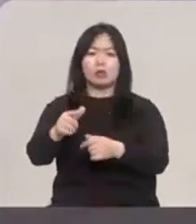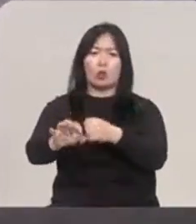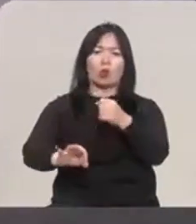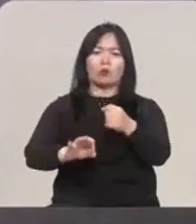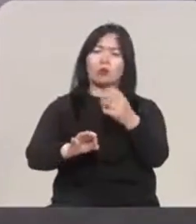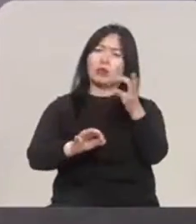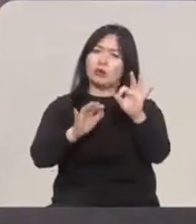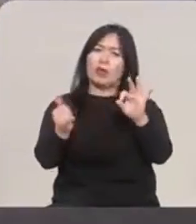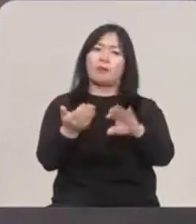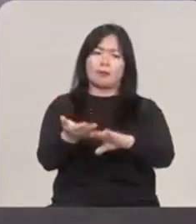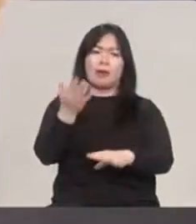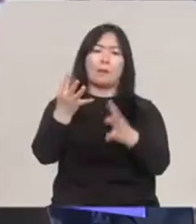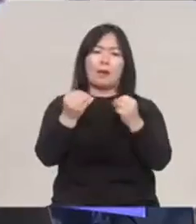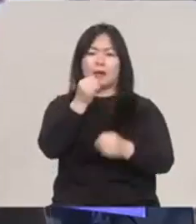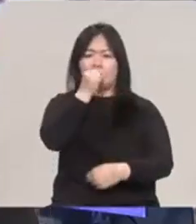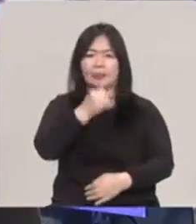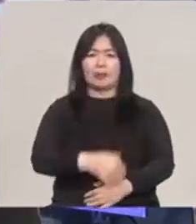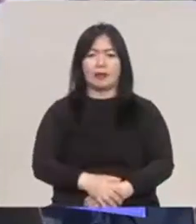넘게 배출됐습니다.